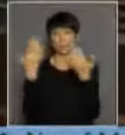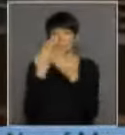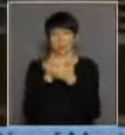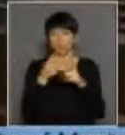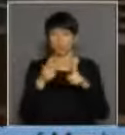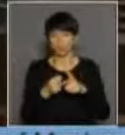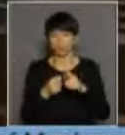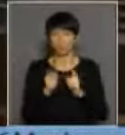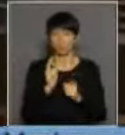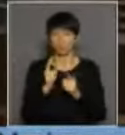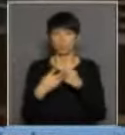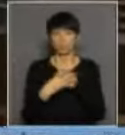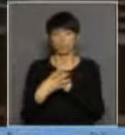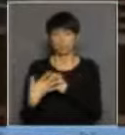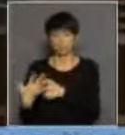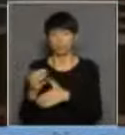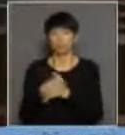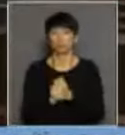多嘅牌。